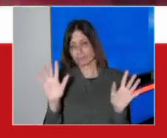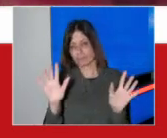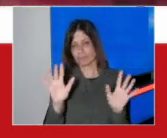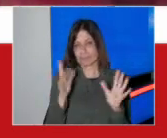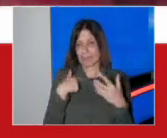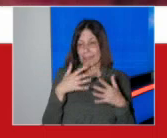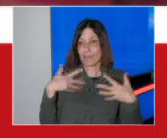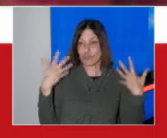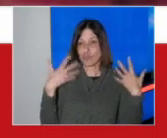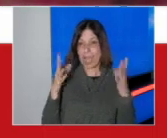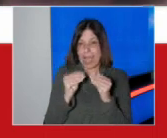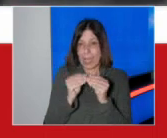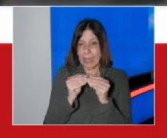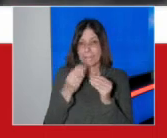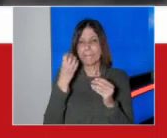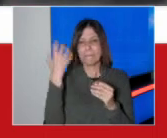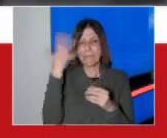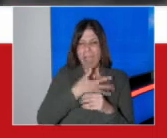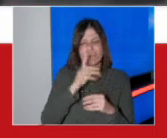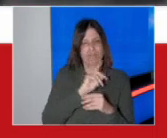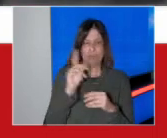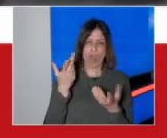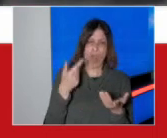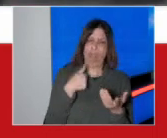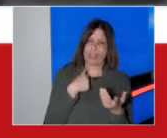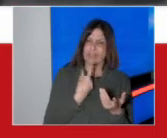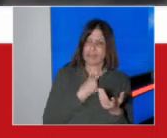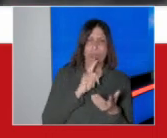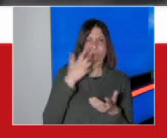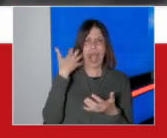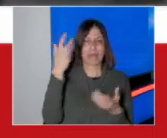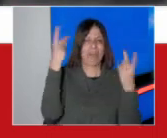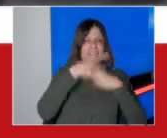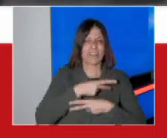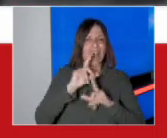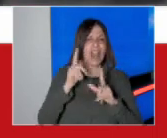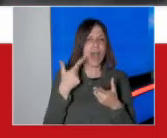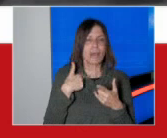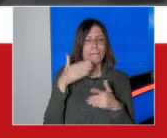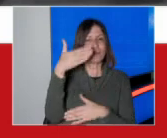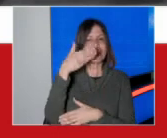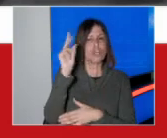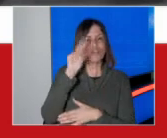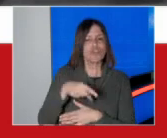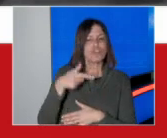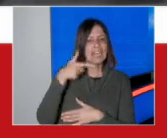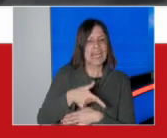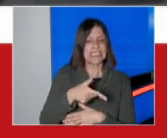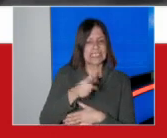האם אני מאושר עם הקטע של הפחם? לא. אני למשל לא מספיק חכם להבין למה בתור מדינה שיש לה גז,